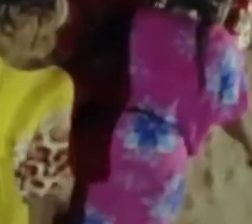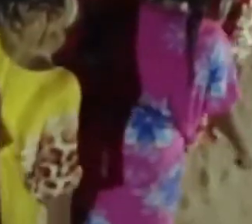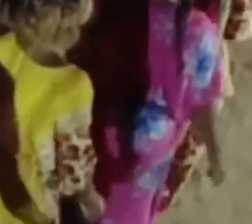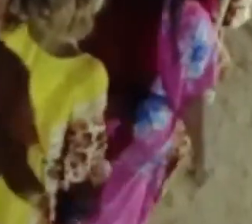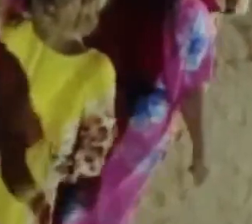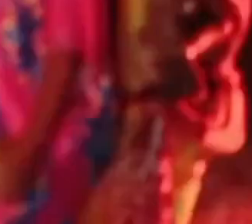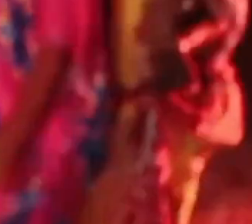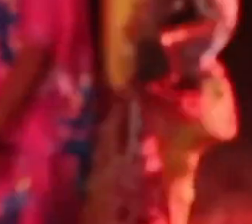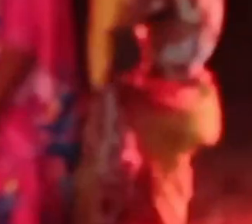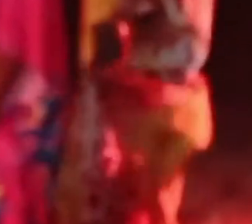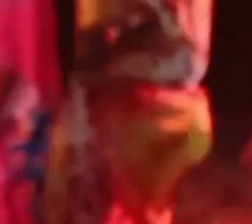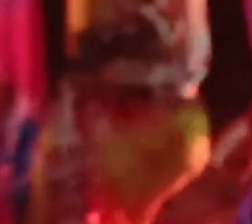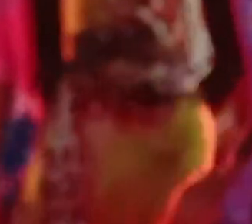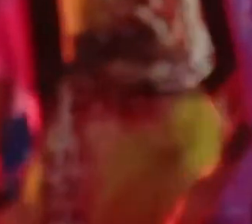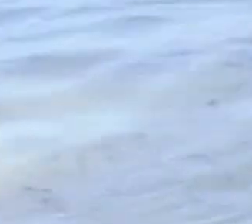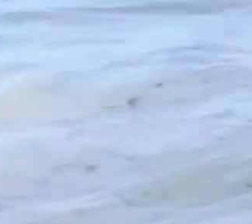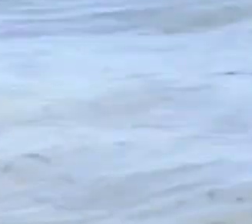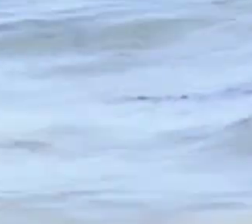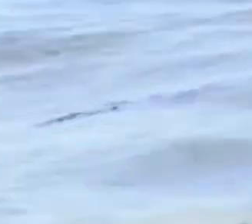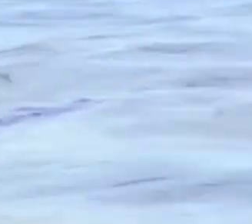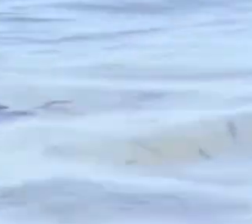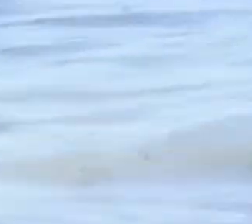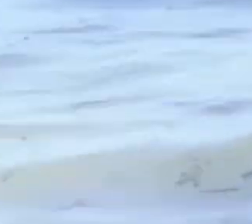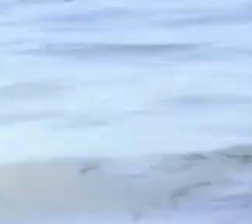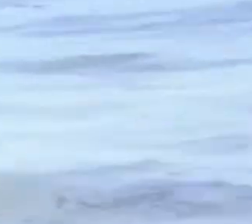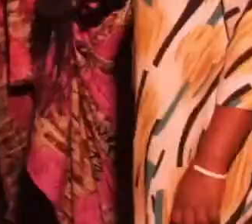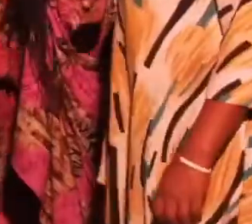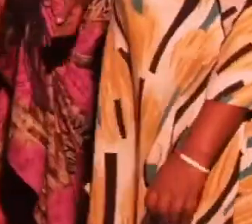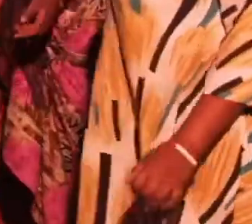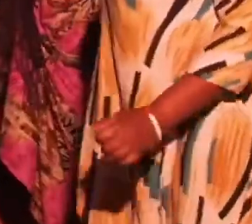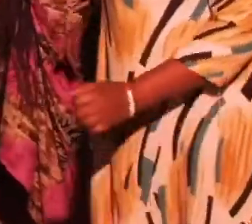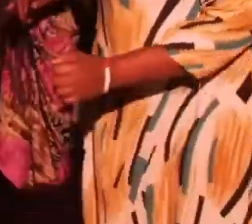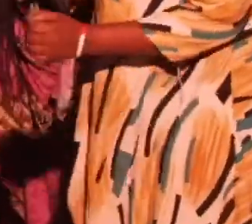zetu za taarabu na chakacha. Yaani pale ni pale ambapo viuno vya wanawake vinazungushwa